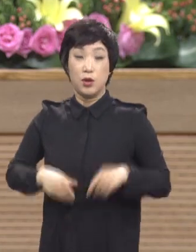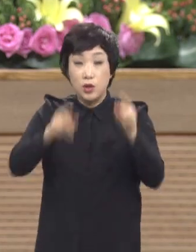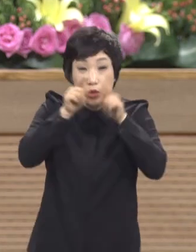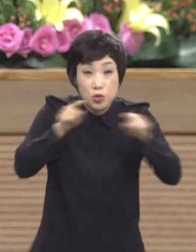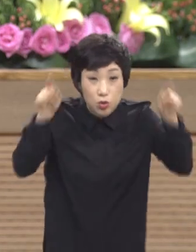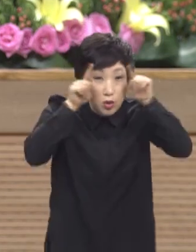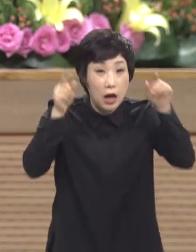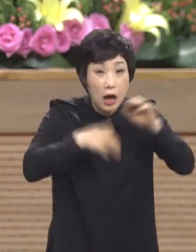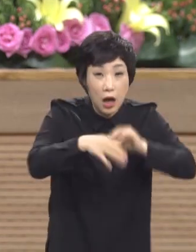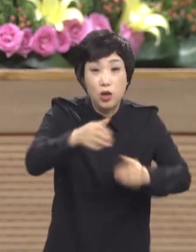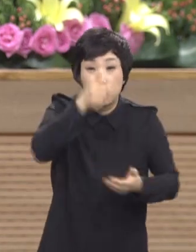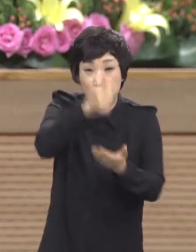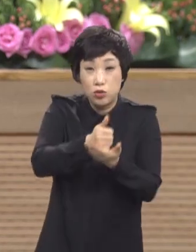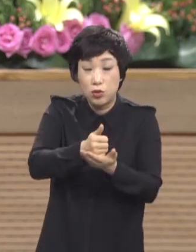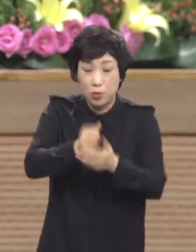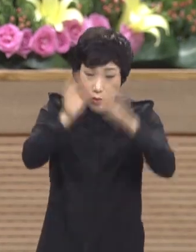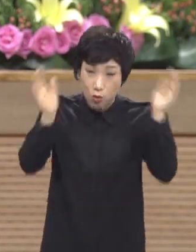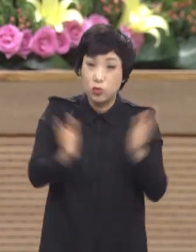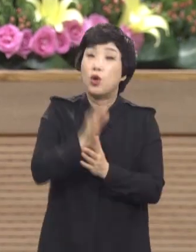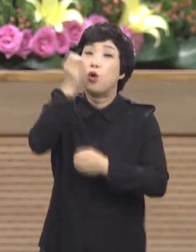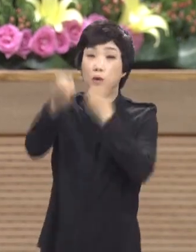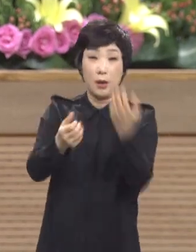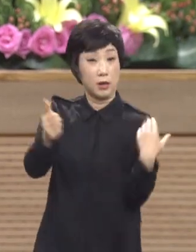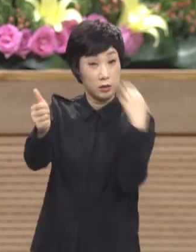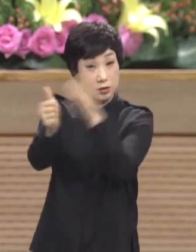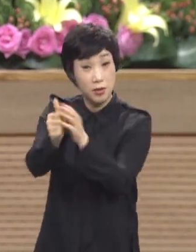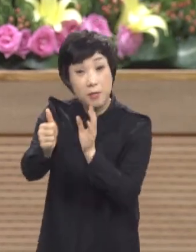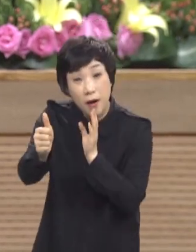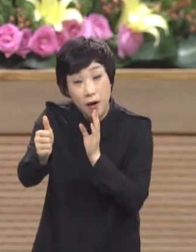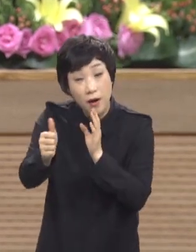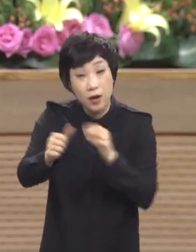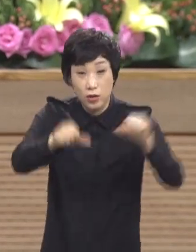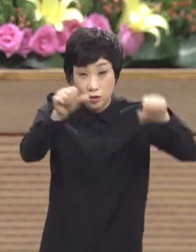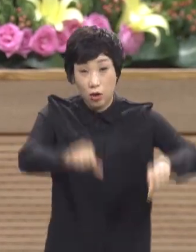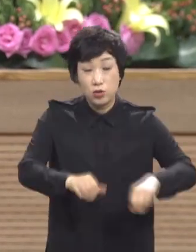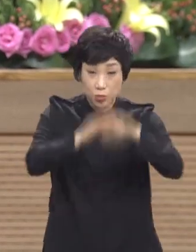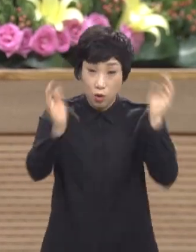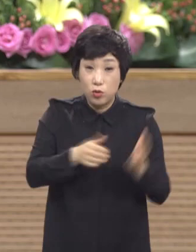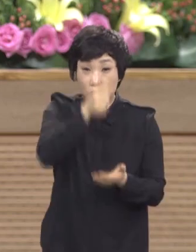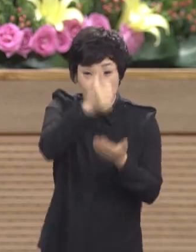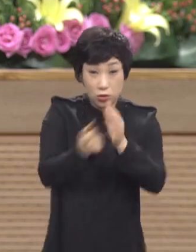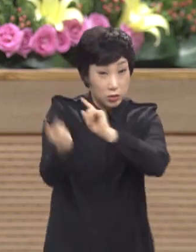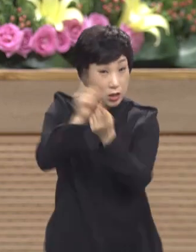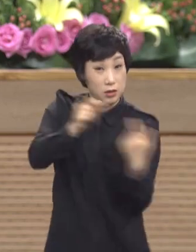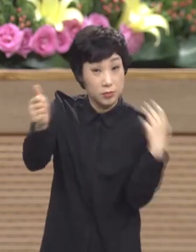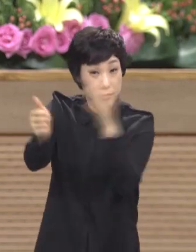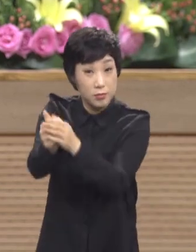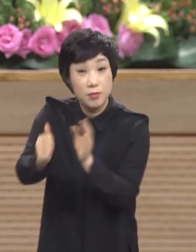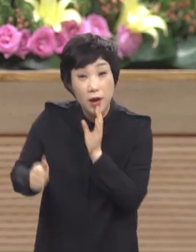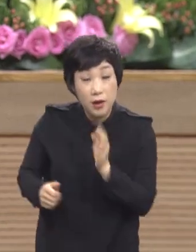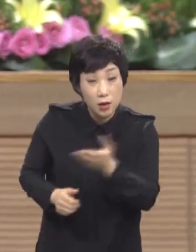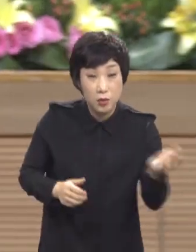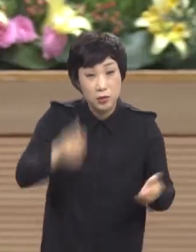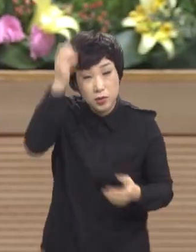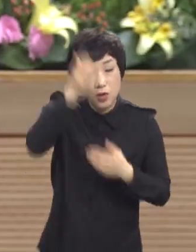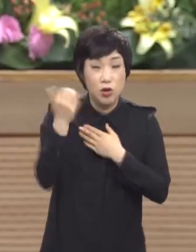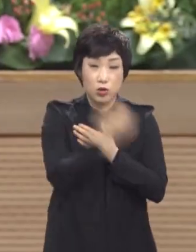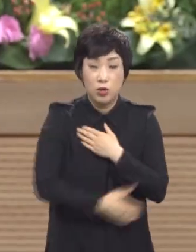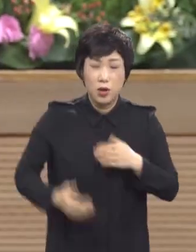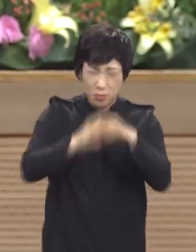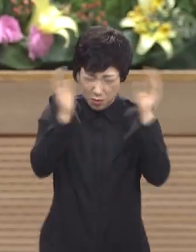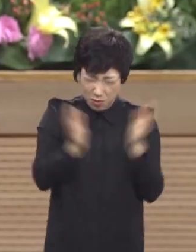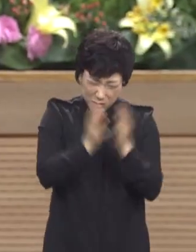지옥 갈 죄를 내놔라. 저주받을 죄를 내놔라. 온갖 영육에 고통당할